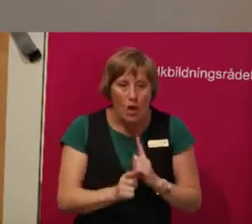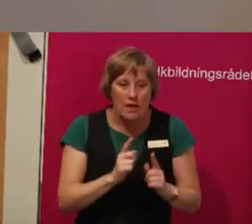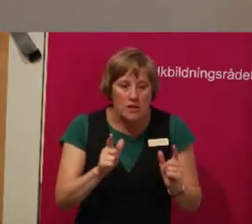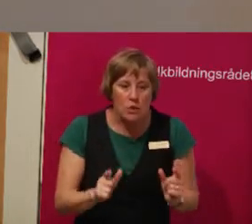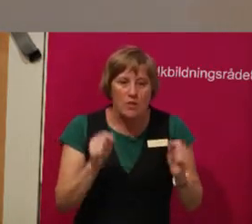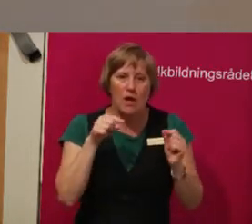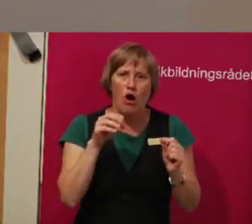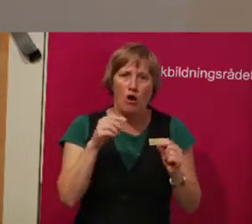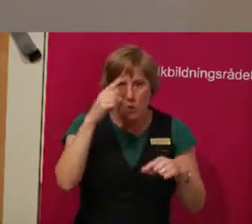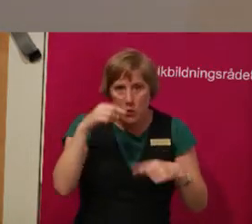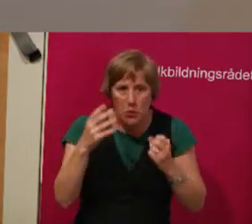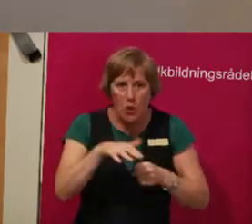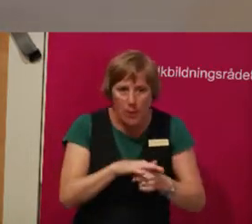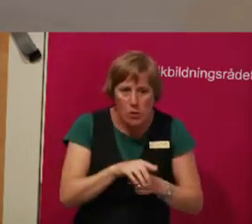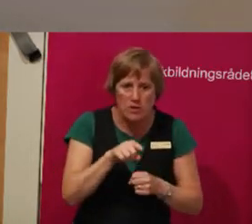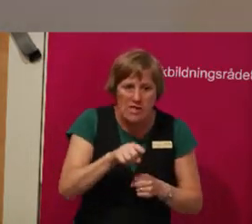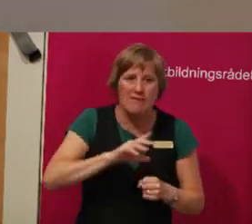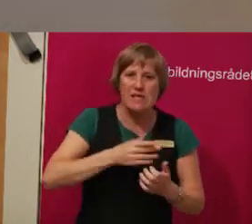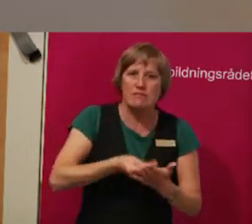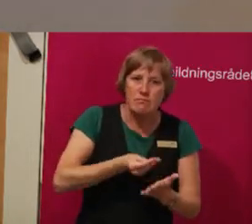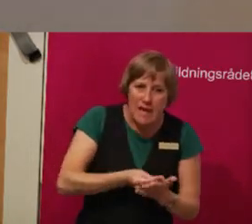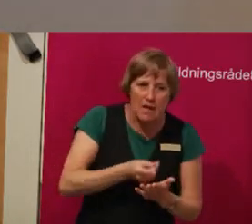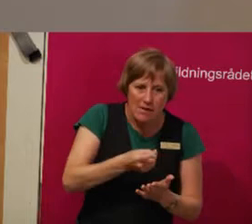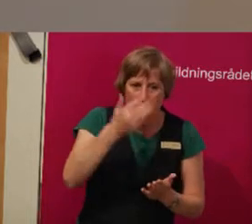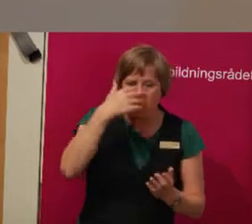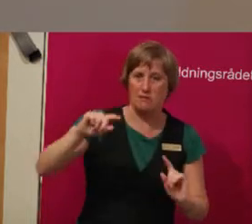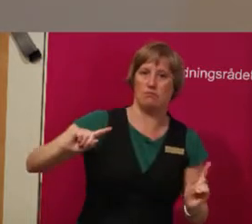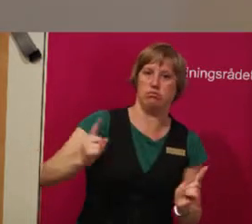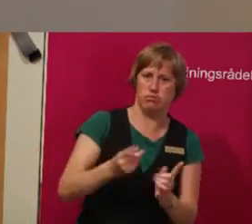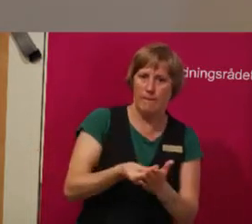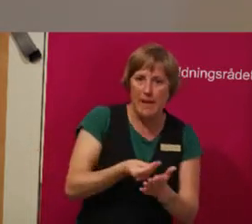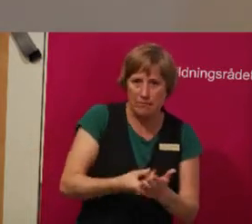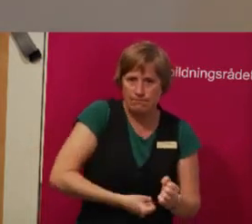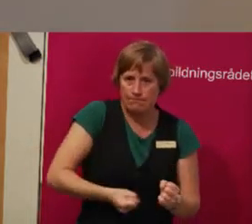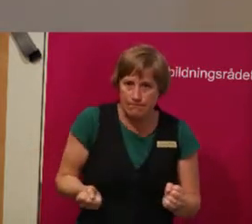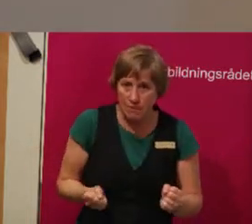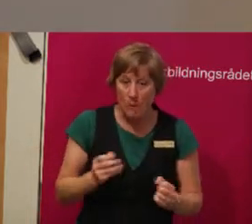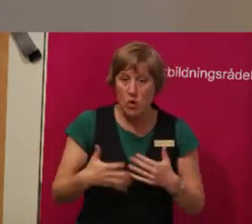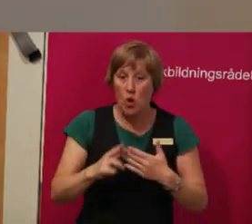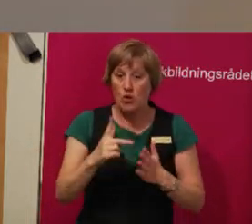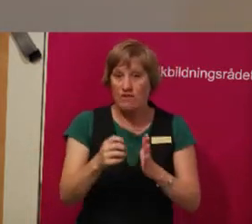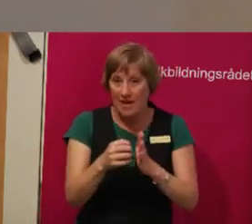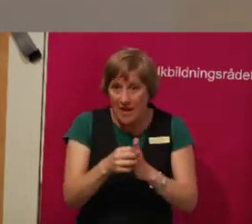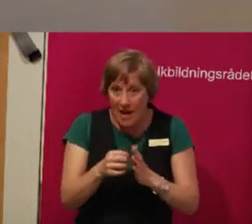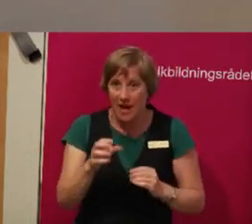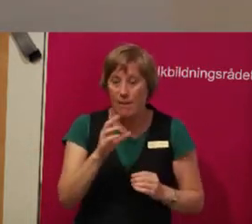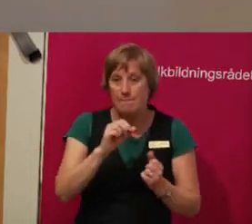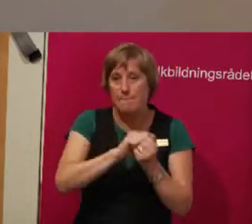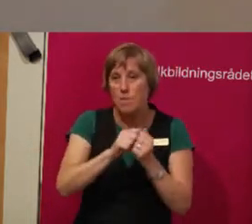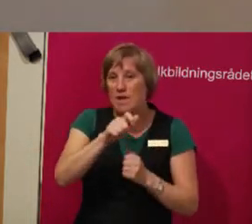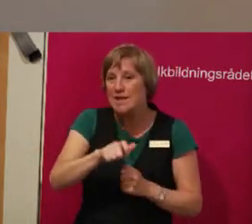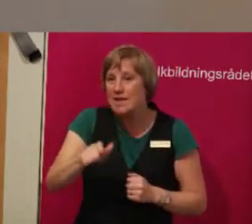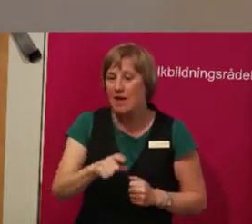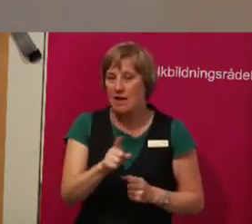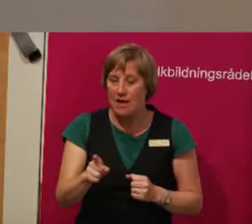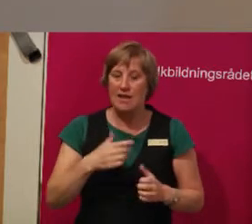som utvärderingsforskare och med kunskap om hur man använder utvärderingar, så är det så att politiker vill gärna luta